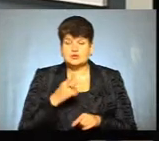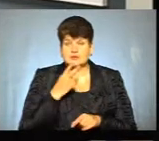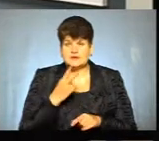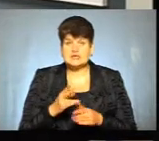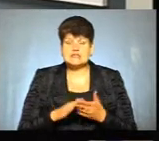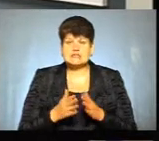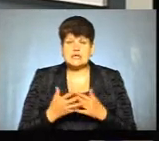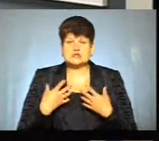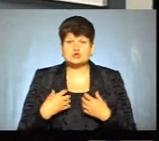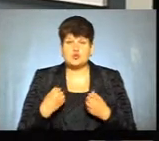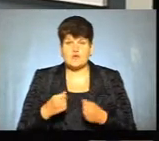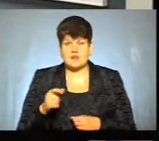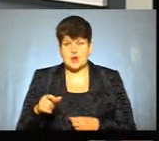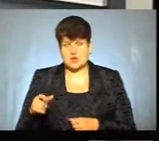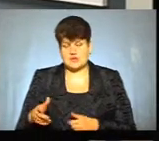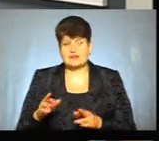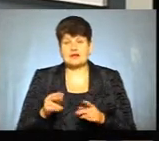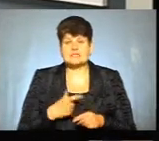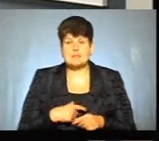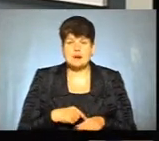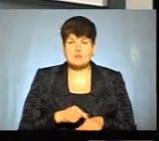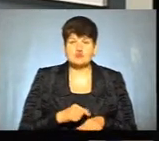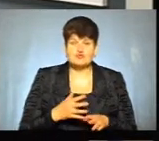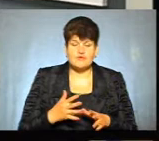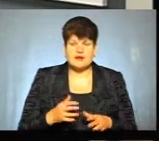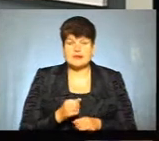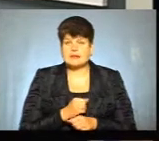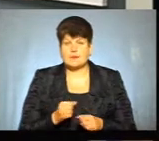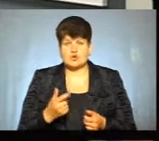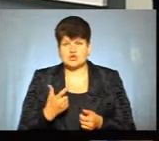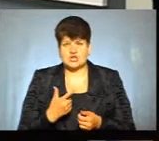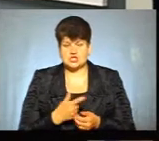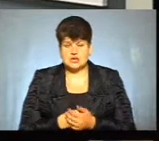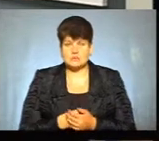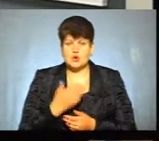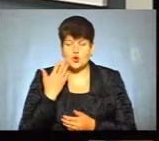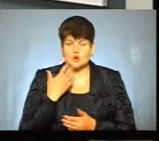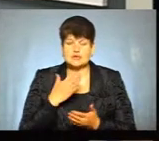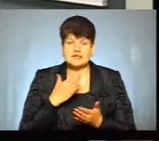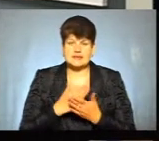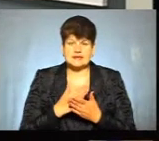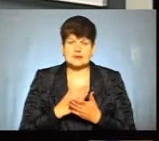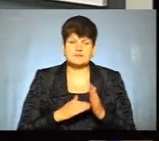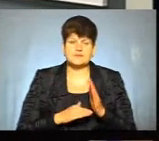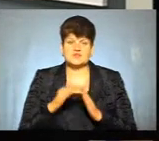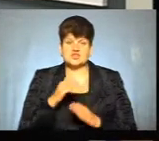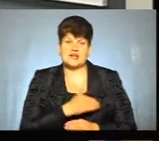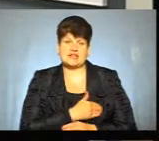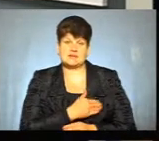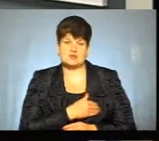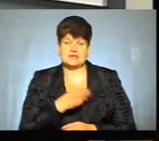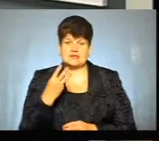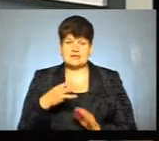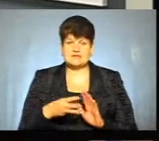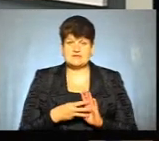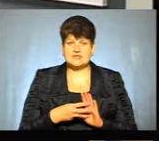стан здоров'я людини. Як вона себе почуває, тому що не можна щеплюватися, коли є підвищена температура більше там